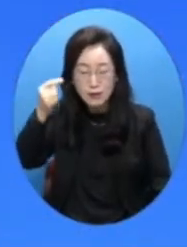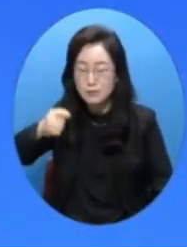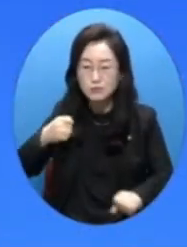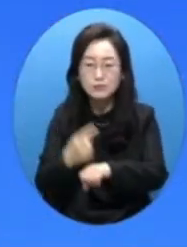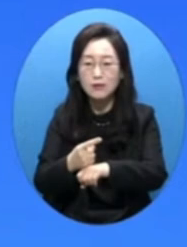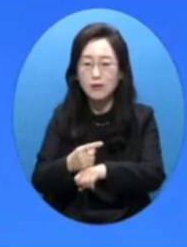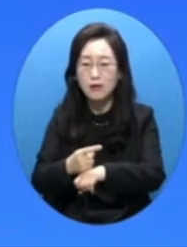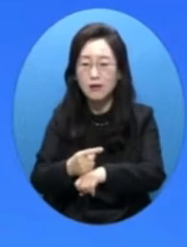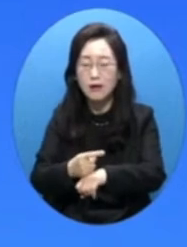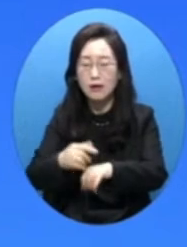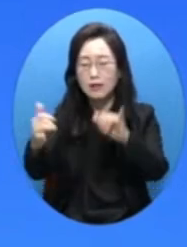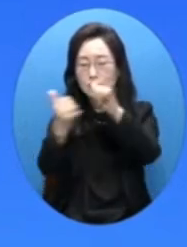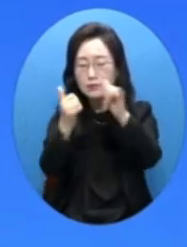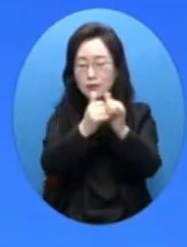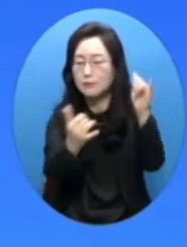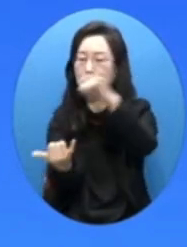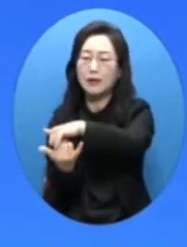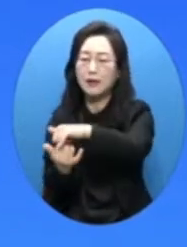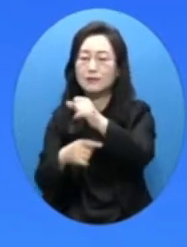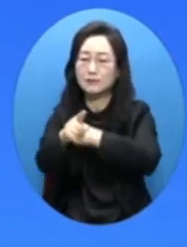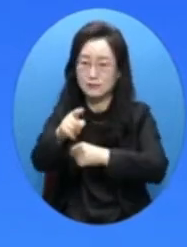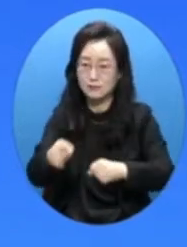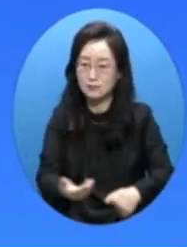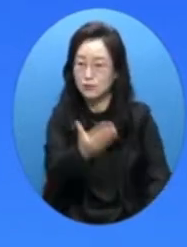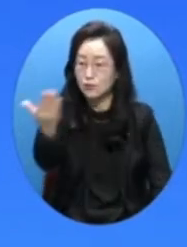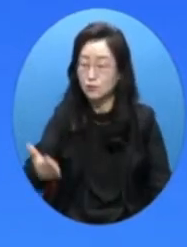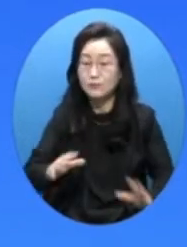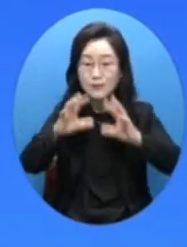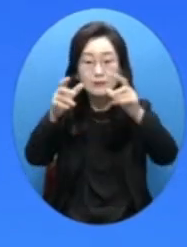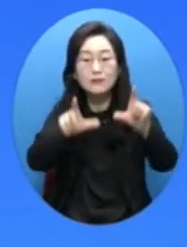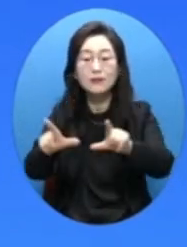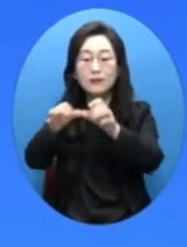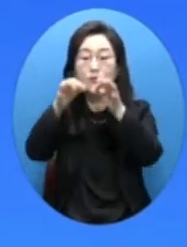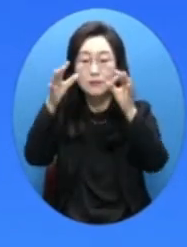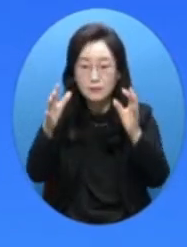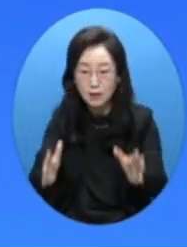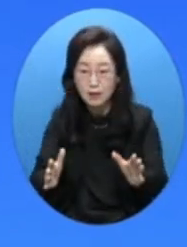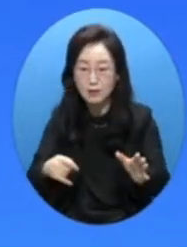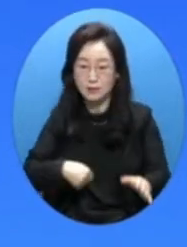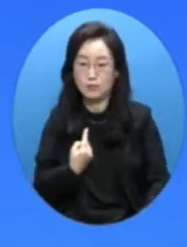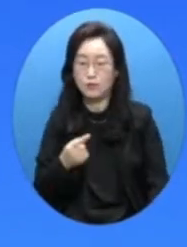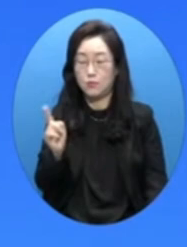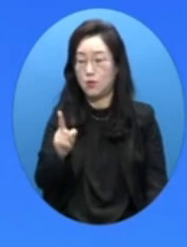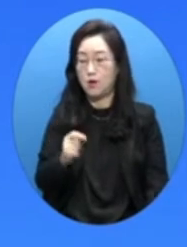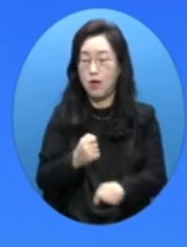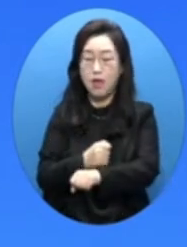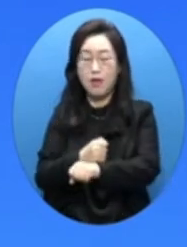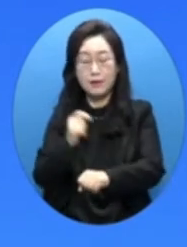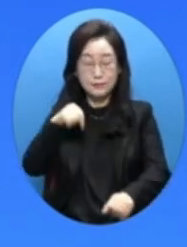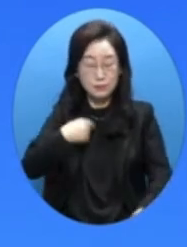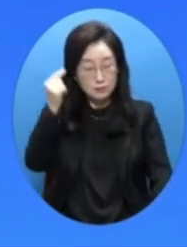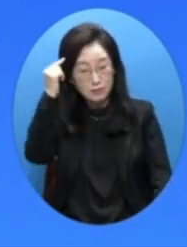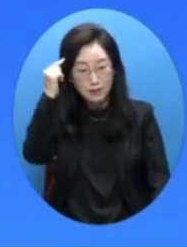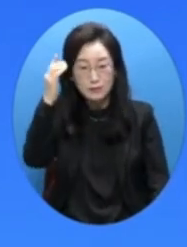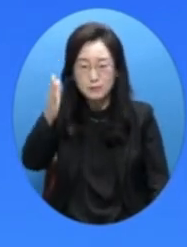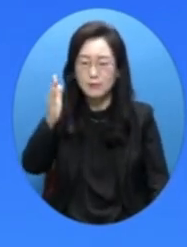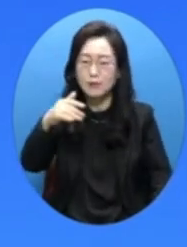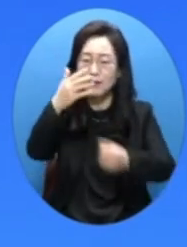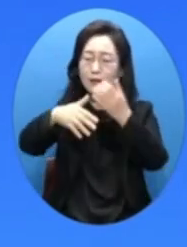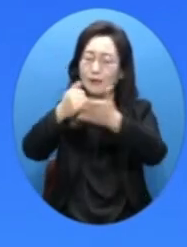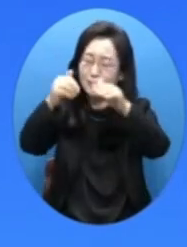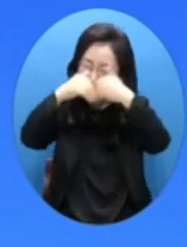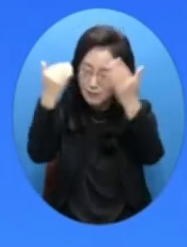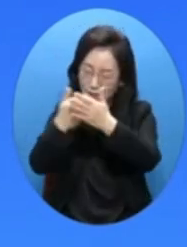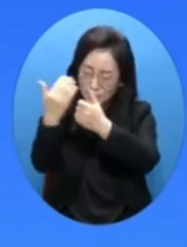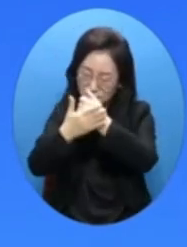아이성의 전투에서 진 것입니다 여러분 이상한 사람은 동안 여러분 스스로 무엇을 했다고 생각하지 말고 모든 것이 하나님의